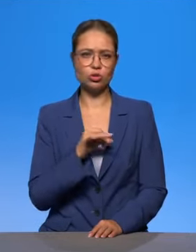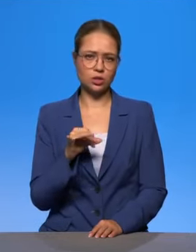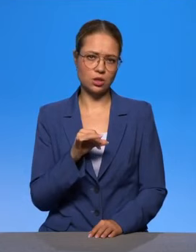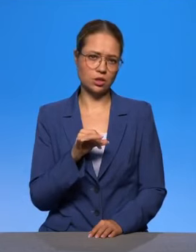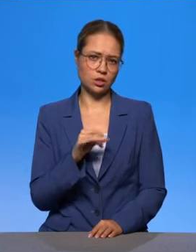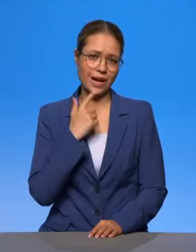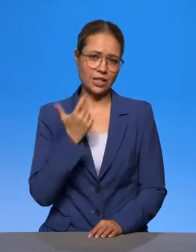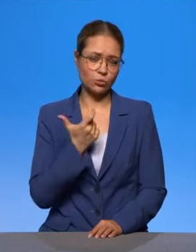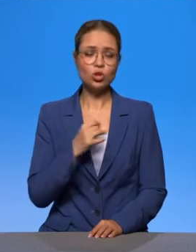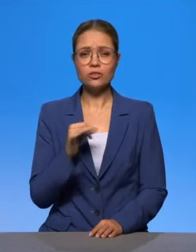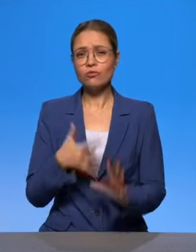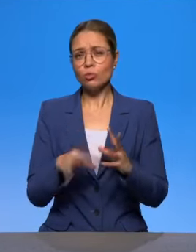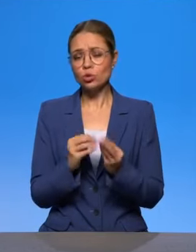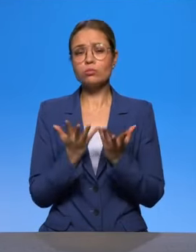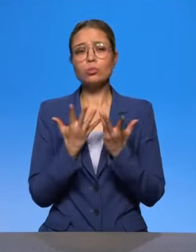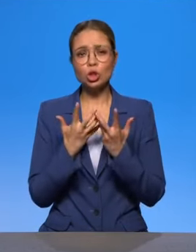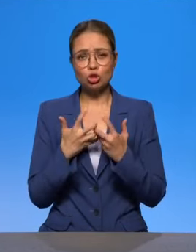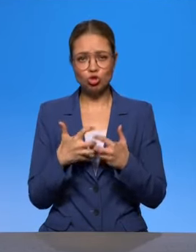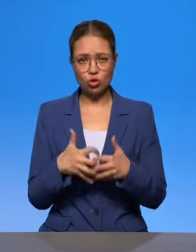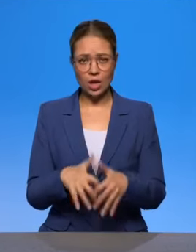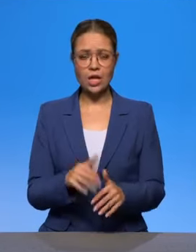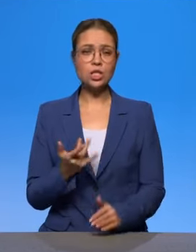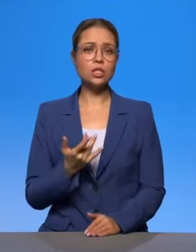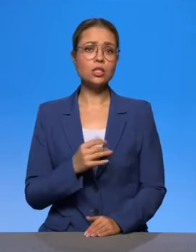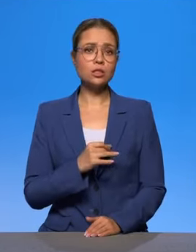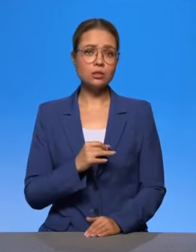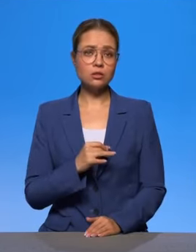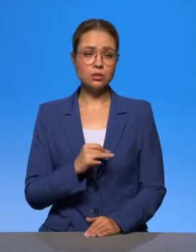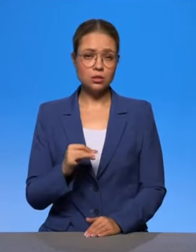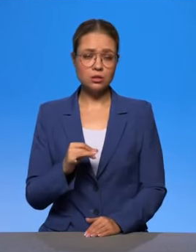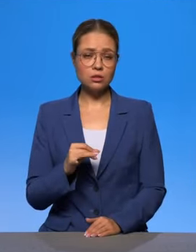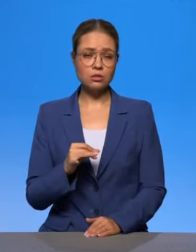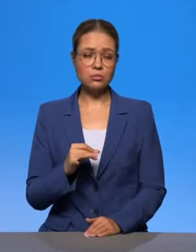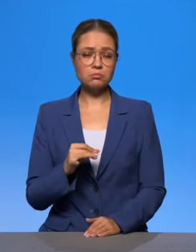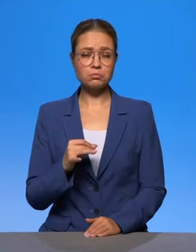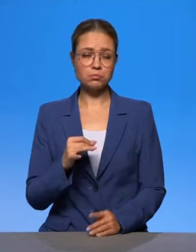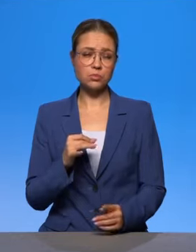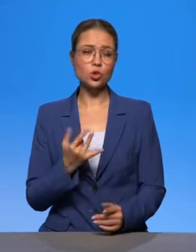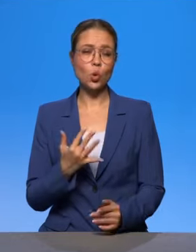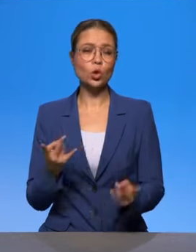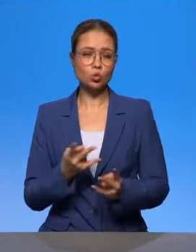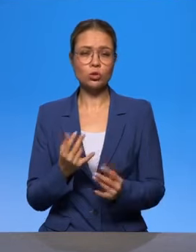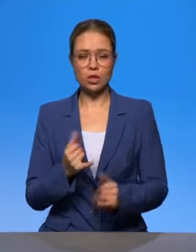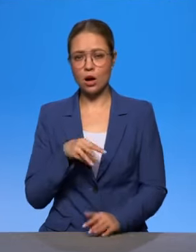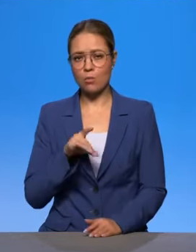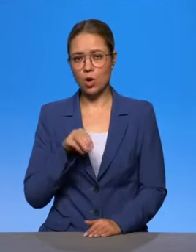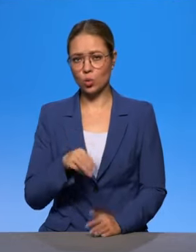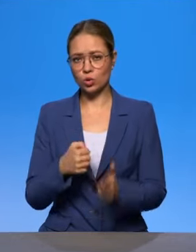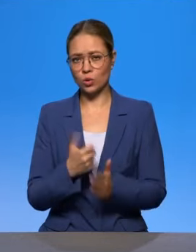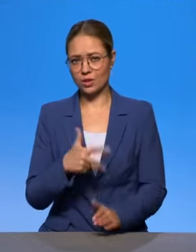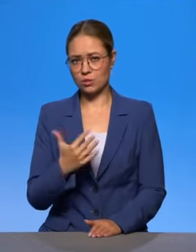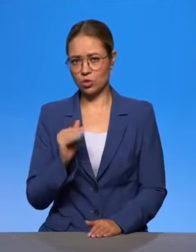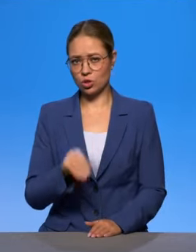это возможно, и довести МРОТ до 35 тысяч. Я вам скажу, что